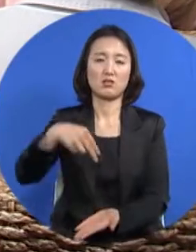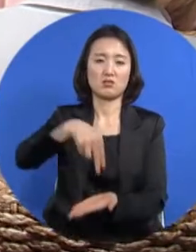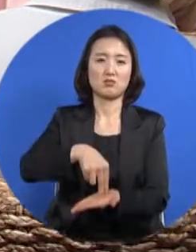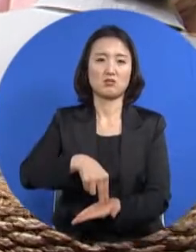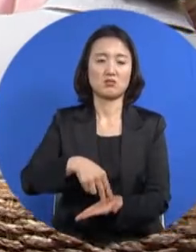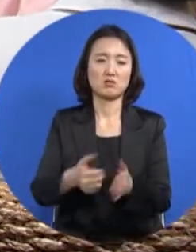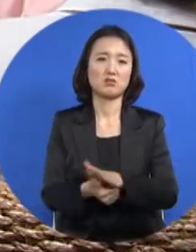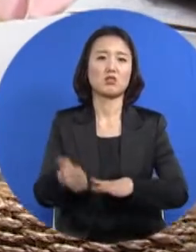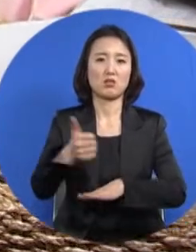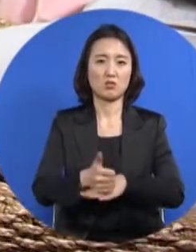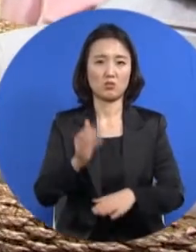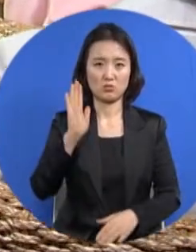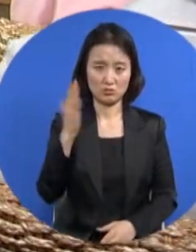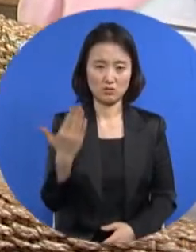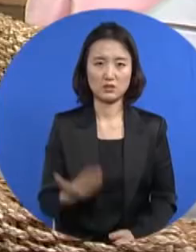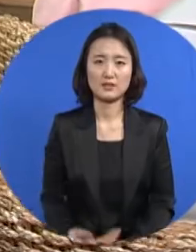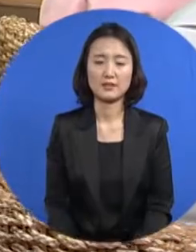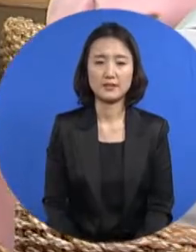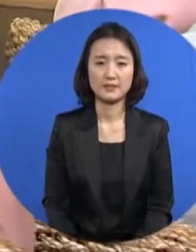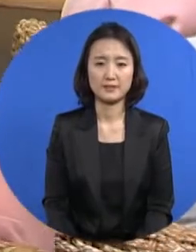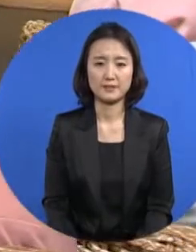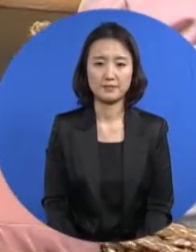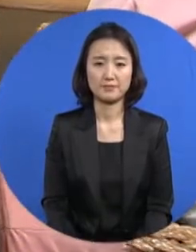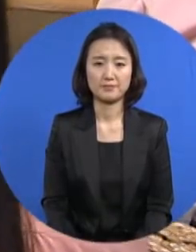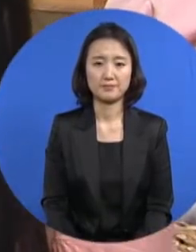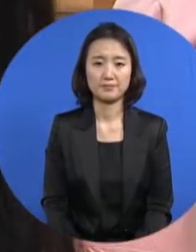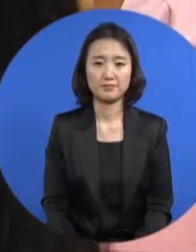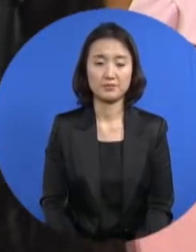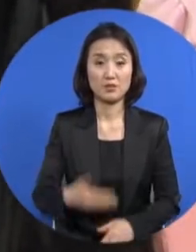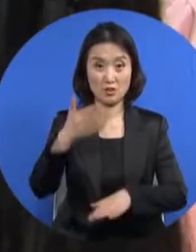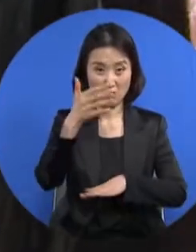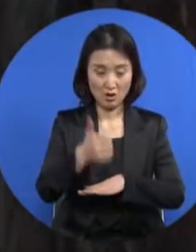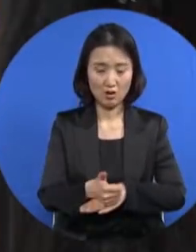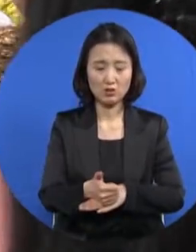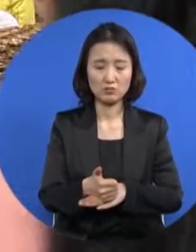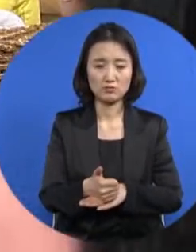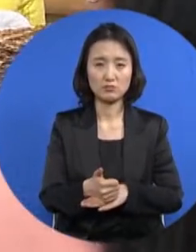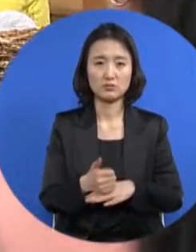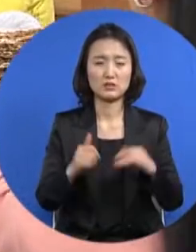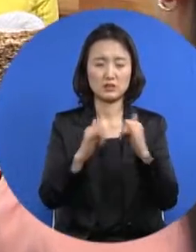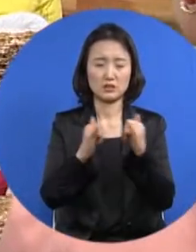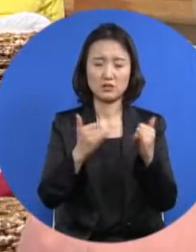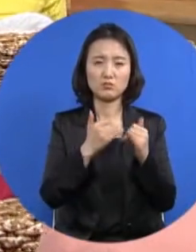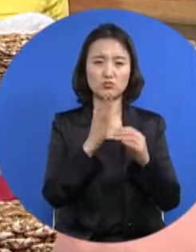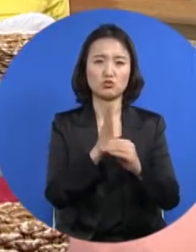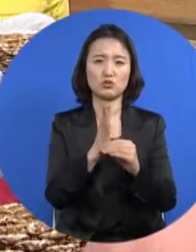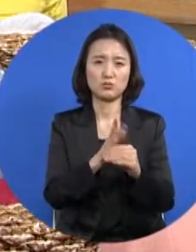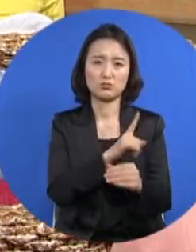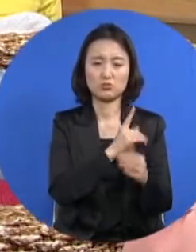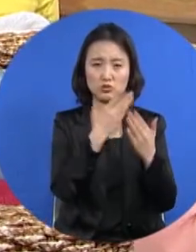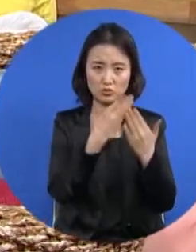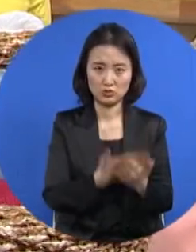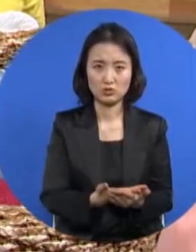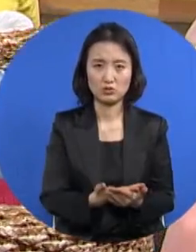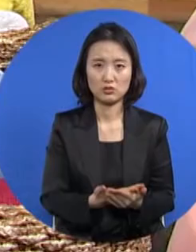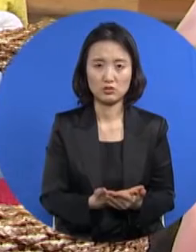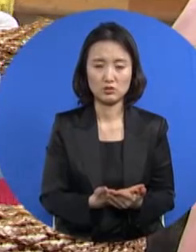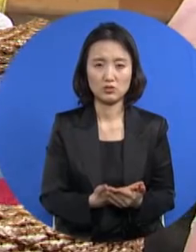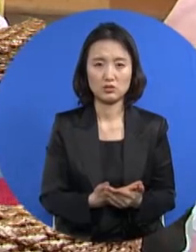그리고 일곱 번째, 첫째는요. 첫째도 둘째도 결국 사람 중심이에요. 이렇게 회사를 만들어 놓으면요. 10년